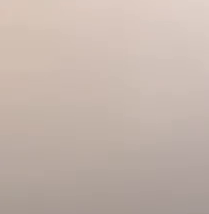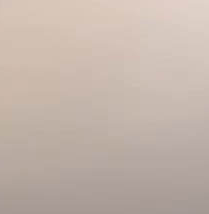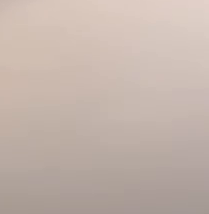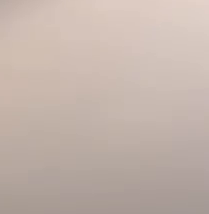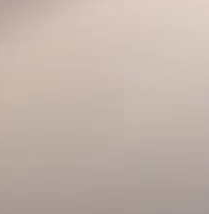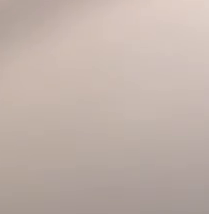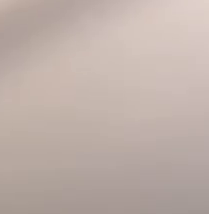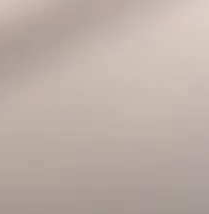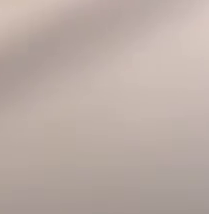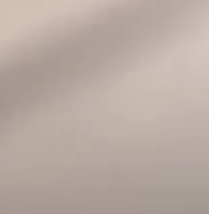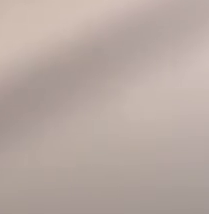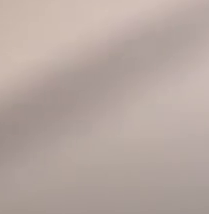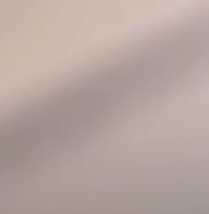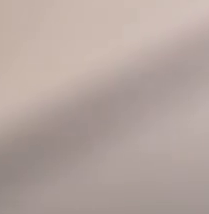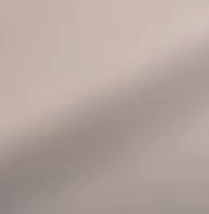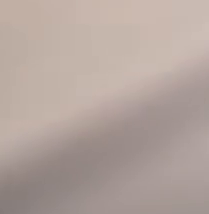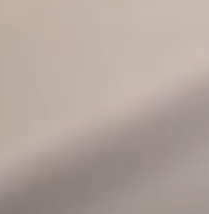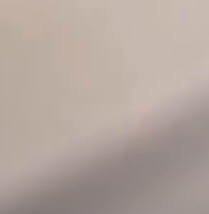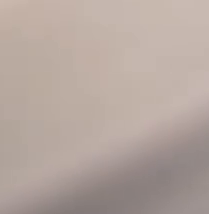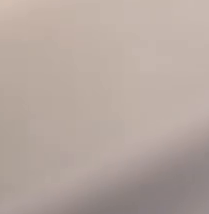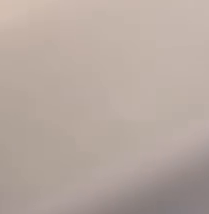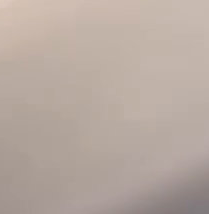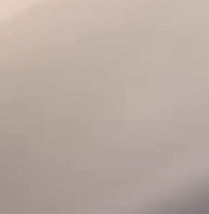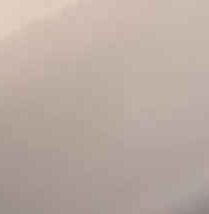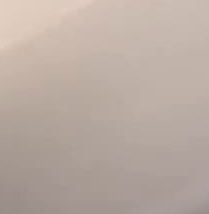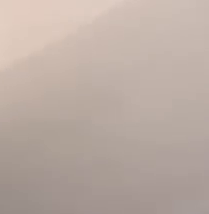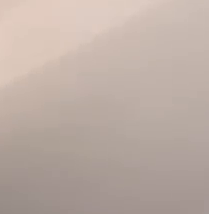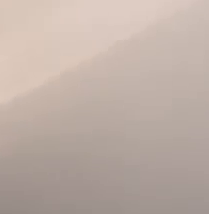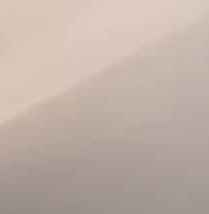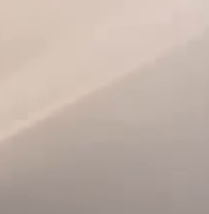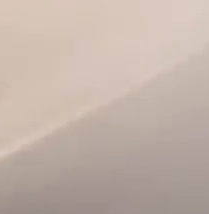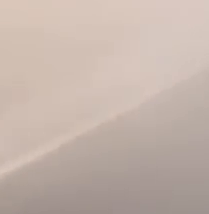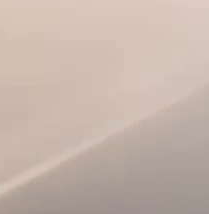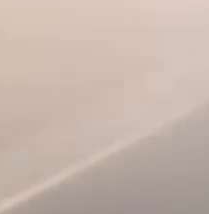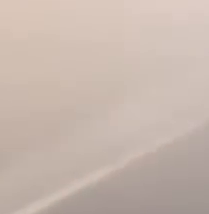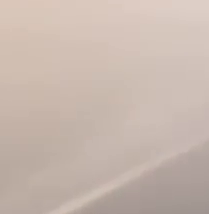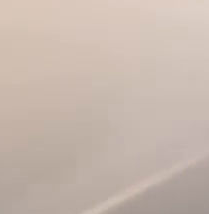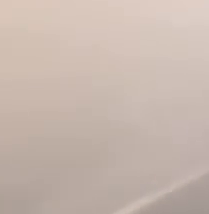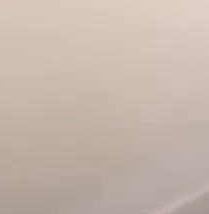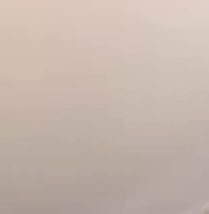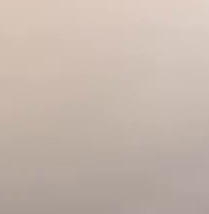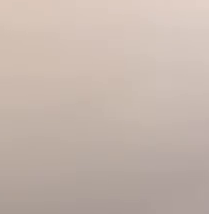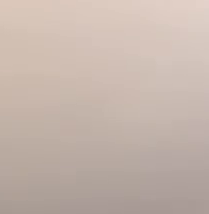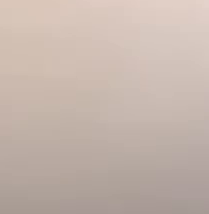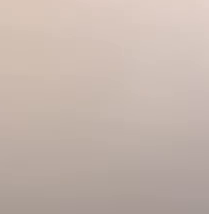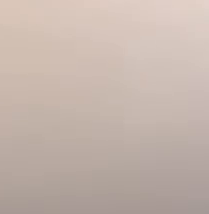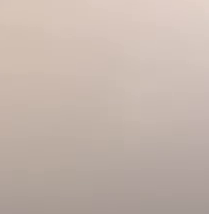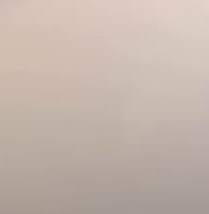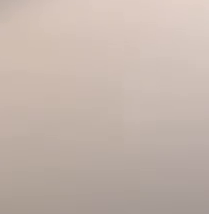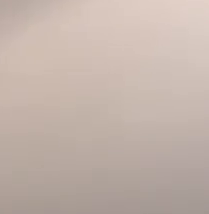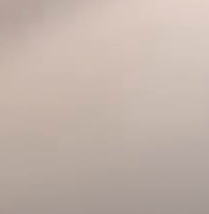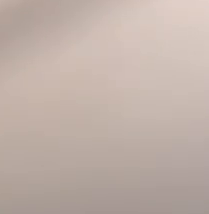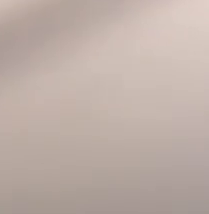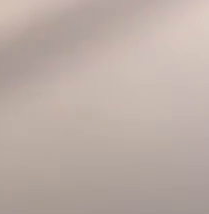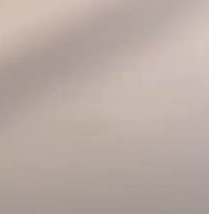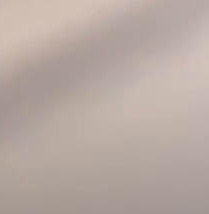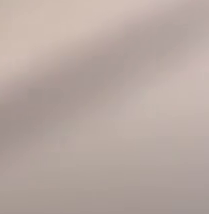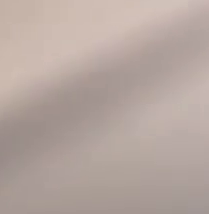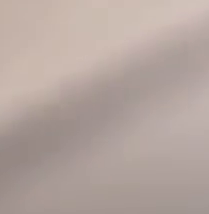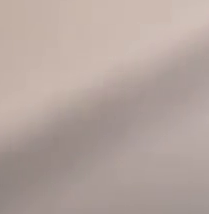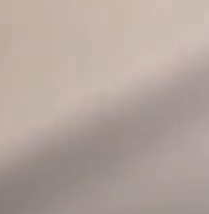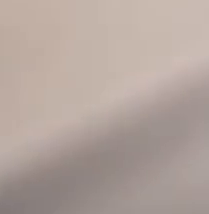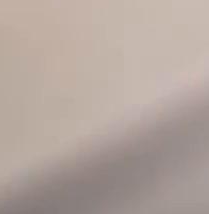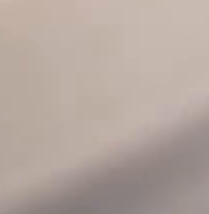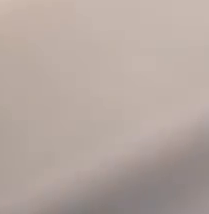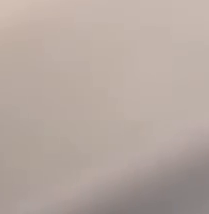balita, mag-subscribe kayo sa aming YouTube channel. Para sa mga kapuso abroad, pwede nyo rin kaming makasama sa GMA Pinoy